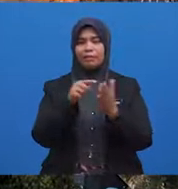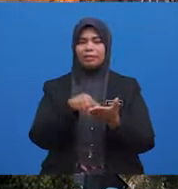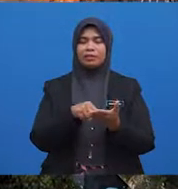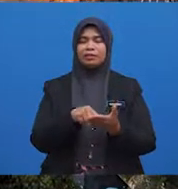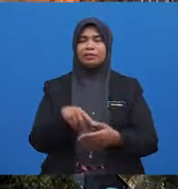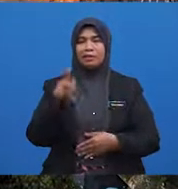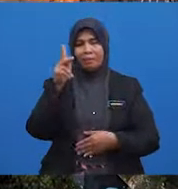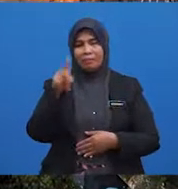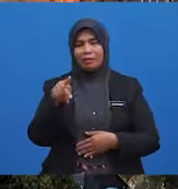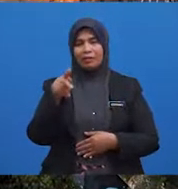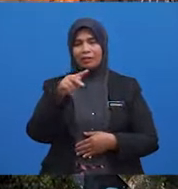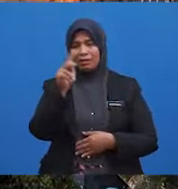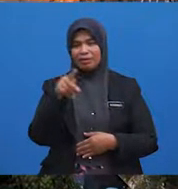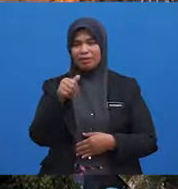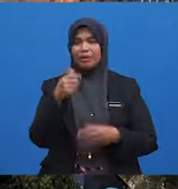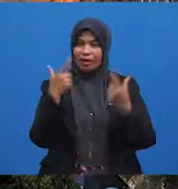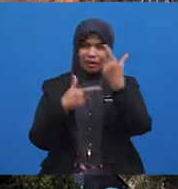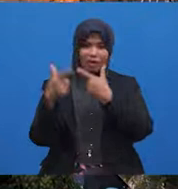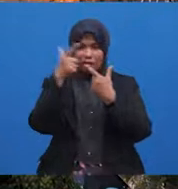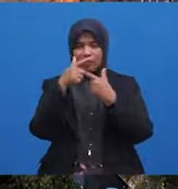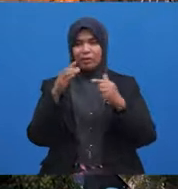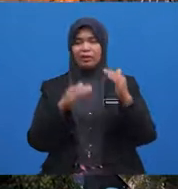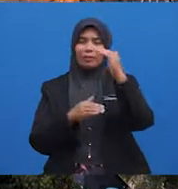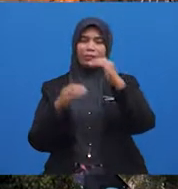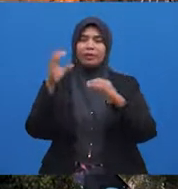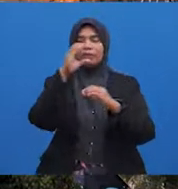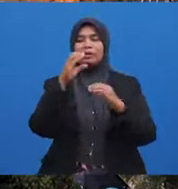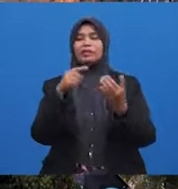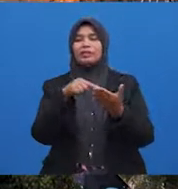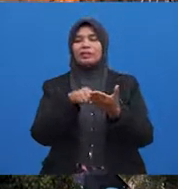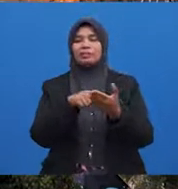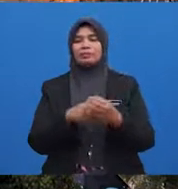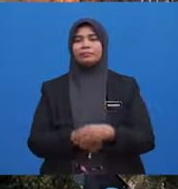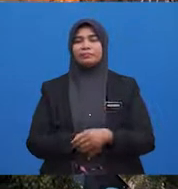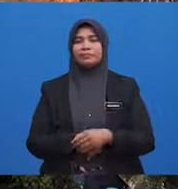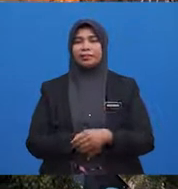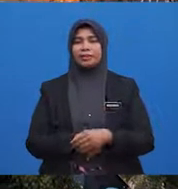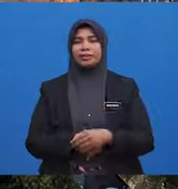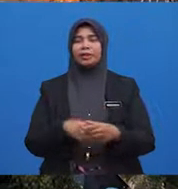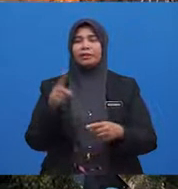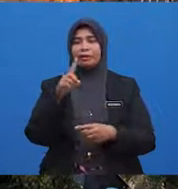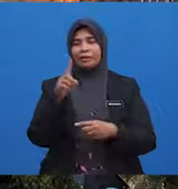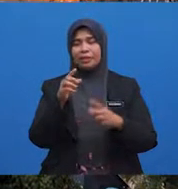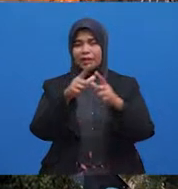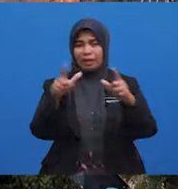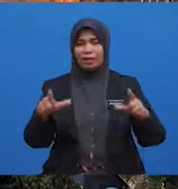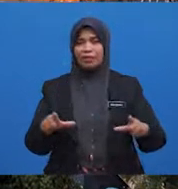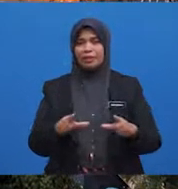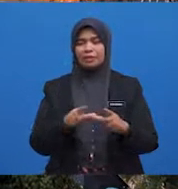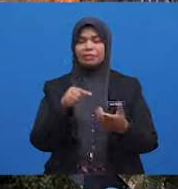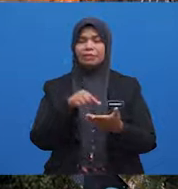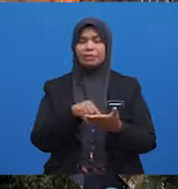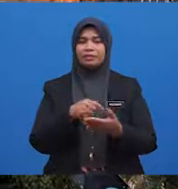Pernahkah kamu melawat bangunan ini? Di mana lokasi terletaknya bangunan yang dipaparkan dalam foto